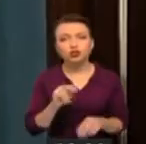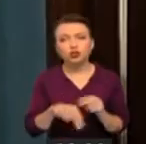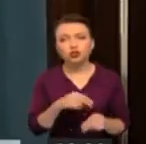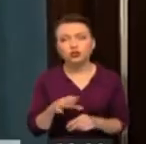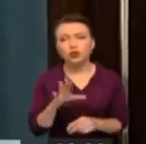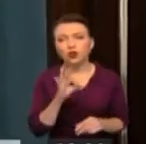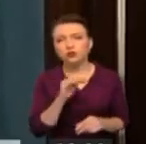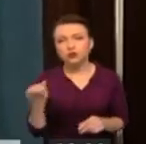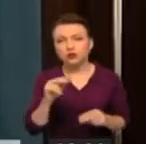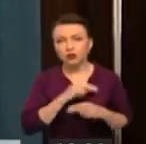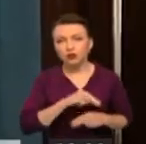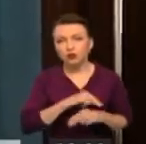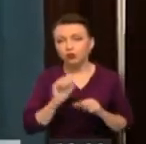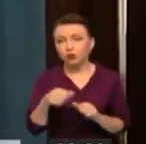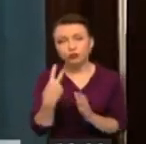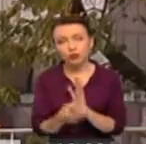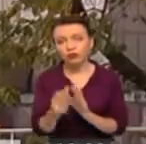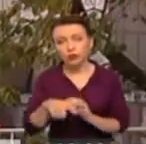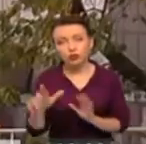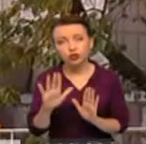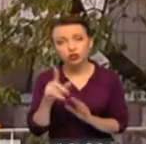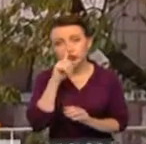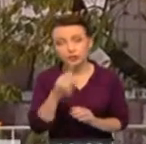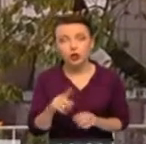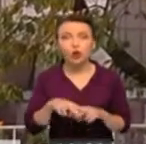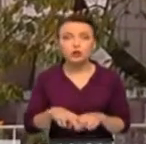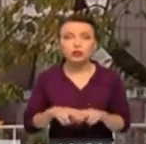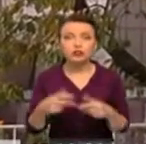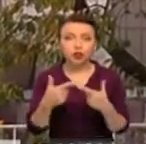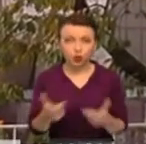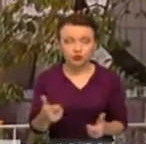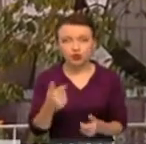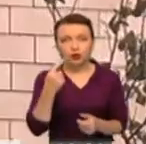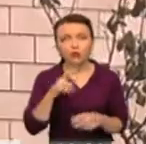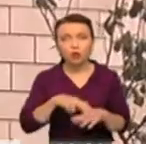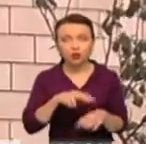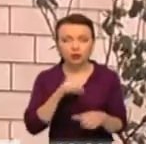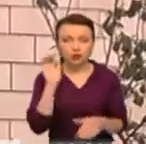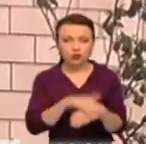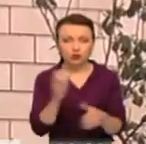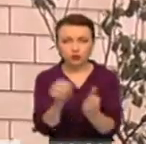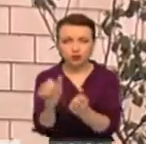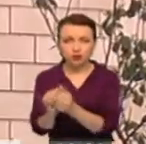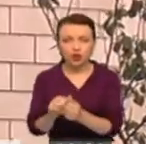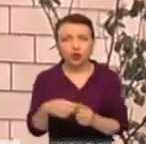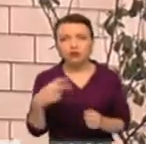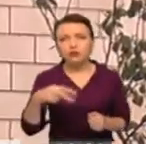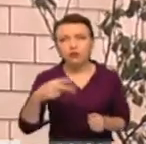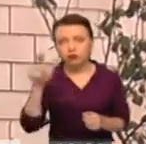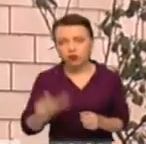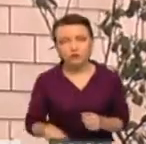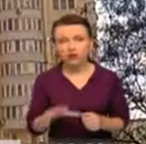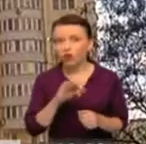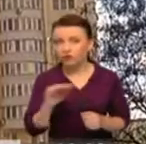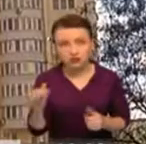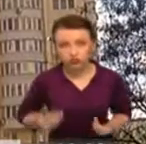роботи. Там можуть переховуватися люди. Лише за місяць у столичних гостелах поліція виявила за 20 нелегалів та затримали стільки